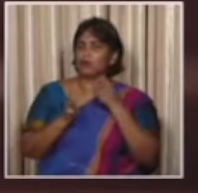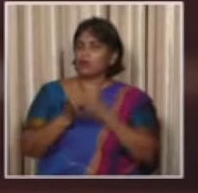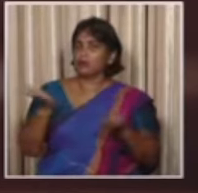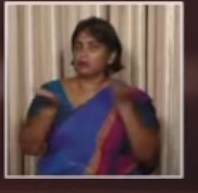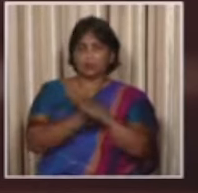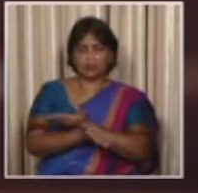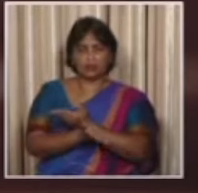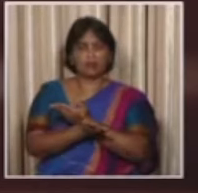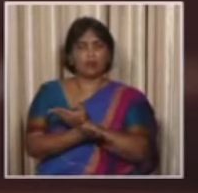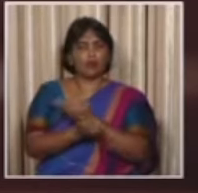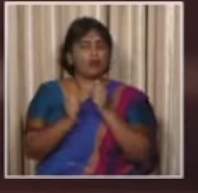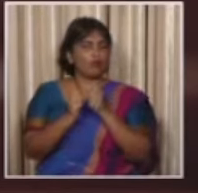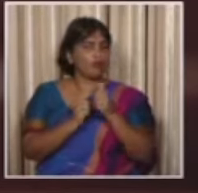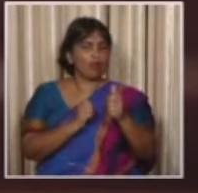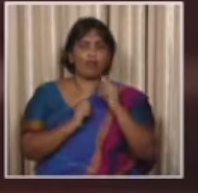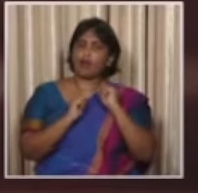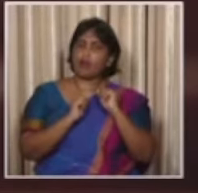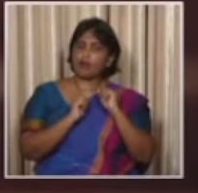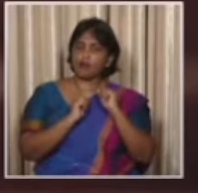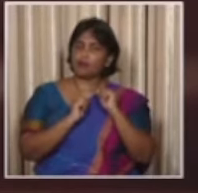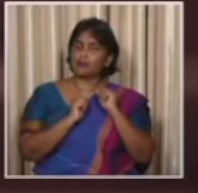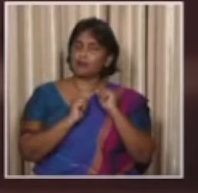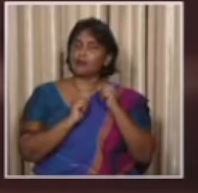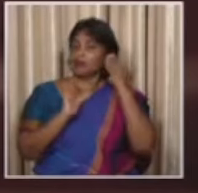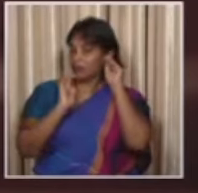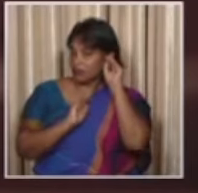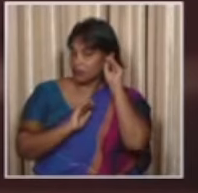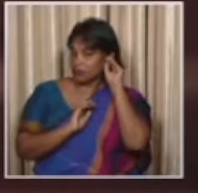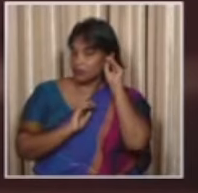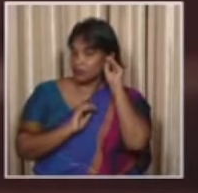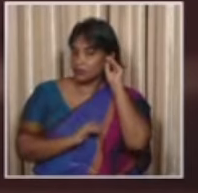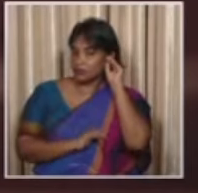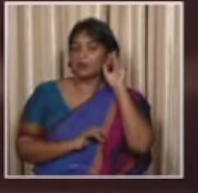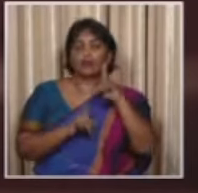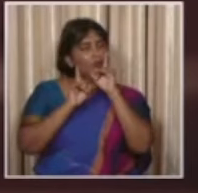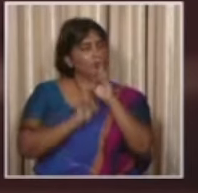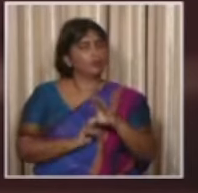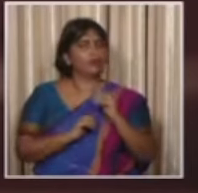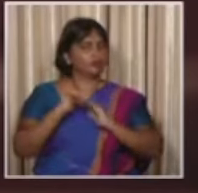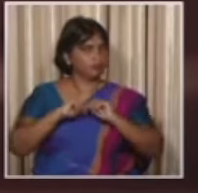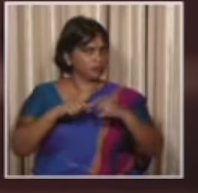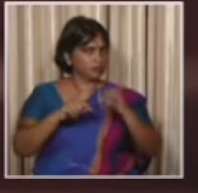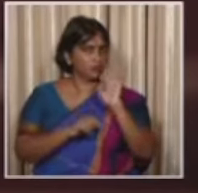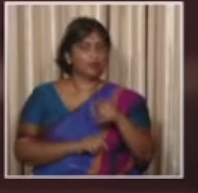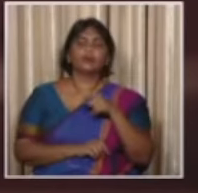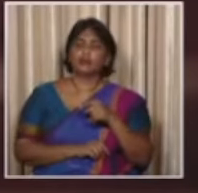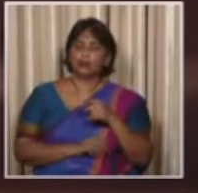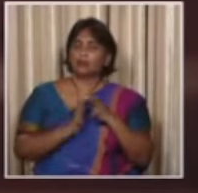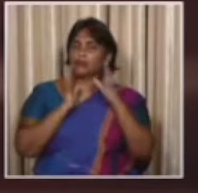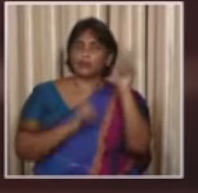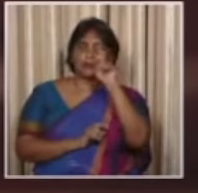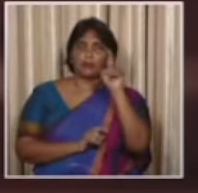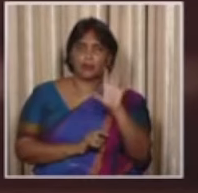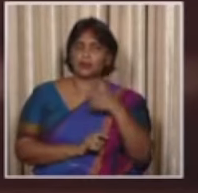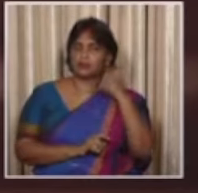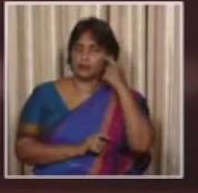කරන ගිවිසුම් හරහා මොකක්ද සිදු වෙලා තිබෙන්නේ කියන එක දැනගන්න යම් ආකාරයක පියවරක් තිබෙනවද කියන එක ලොකු ප්‍රශ්නයක් කියලා